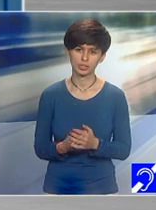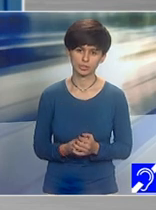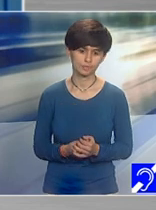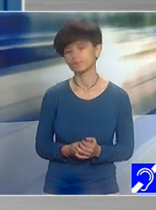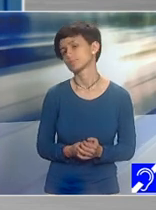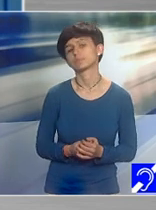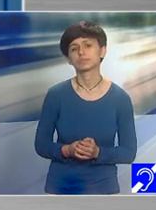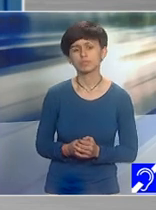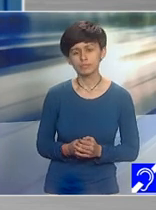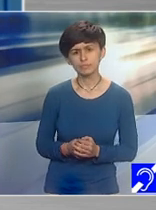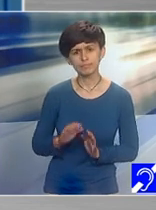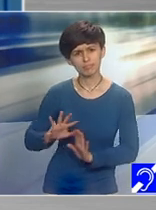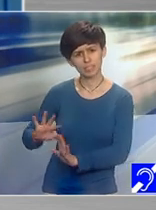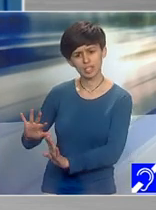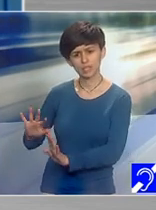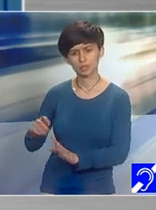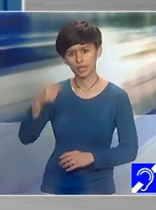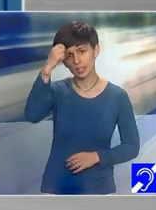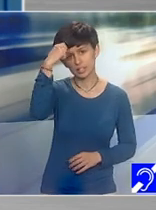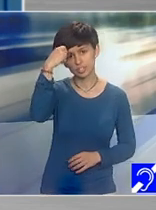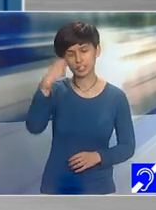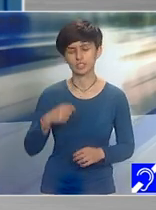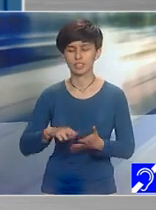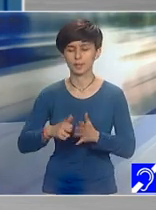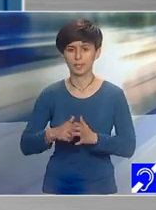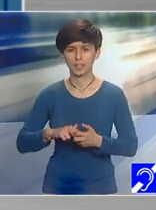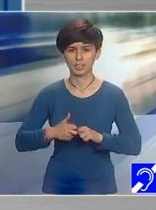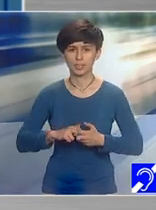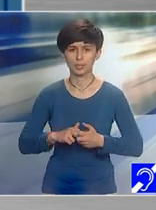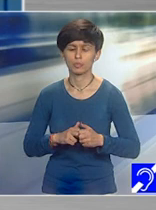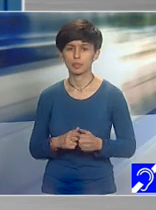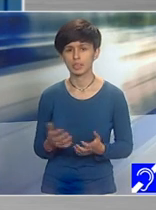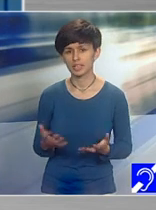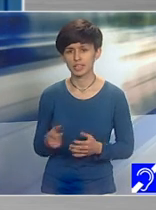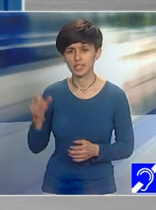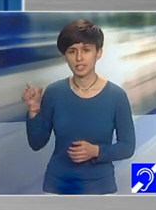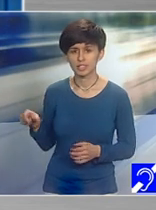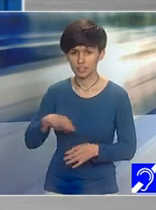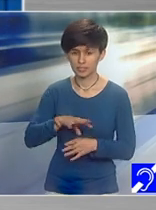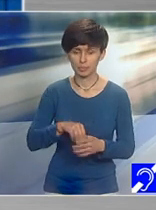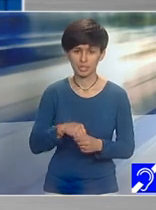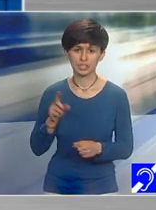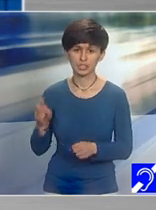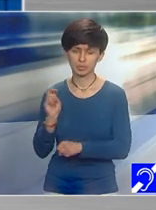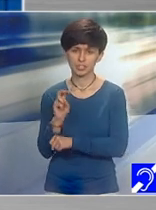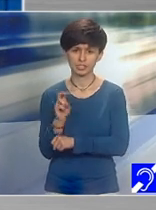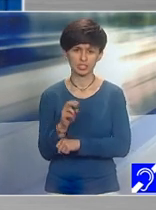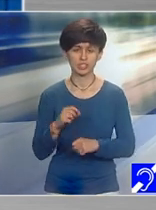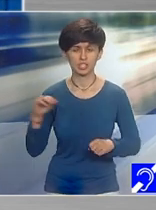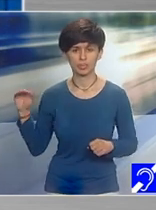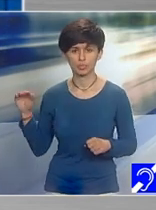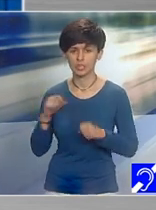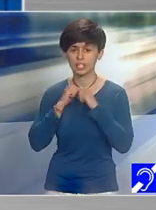acelea probleme care sunt de fiecare dată când trebuie să-și înscrie copiii la creșă, e o familie tânără, are copii și când ajunge să-i ducă la creșă are foarte mari